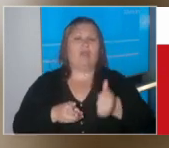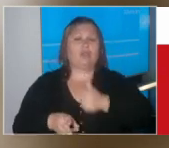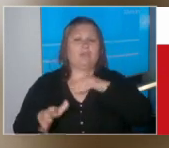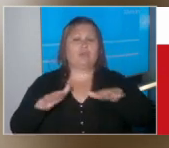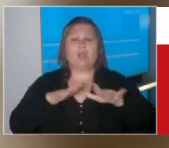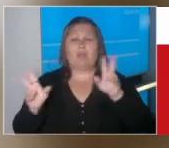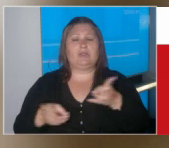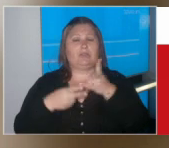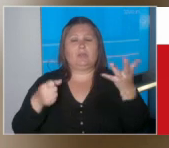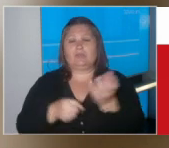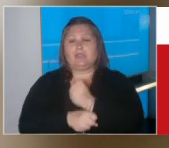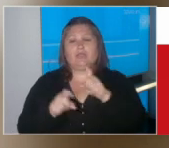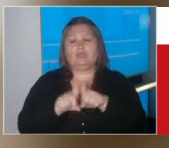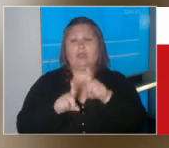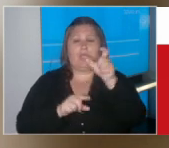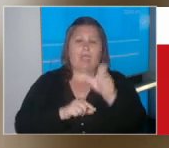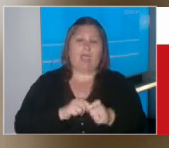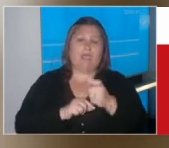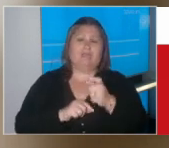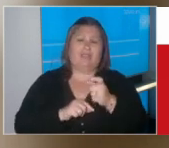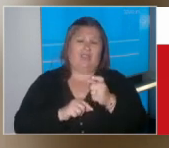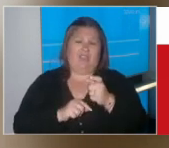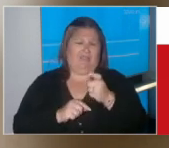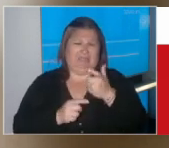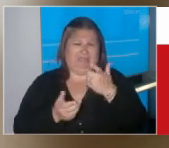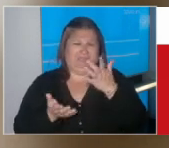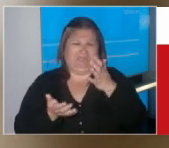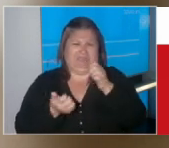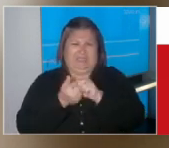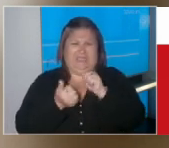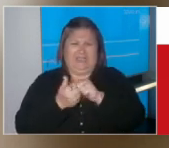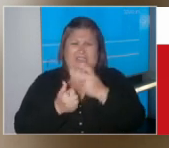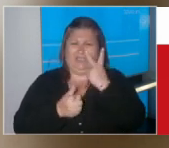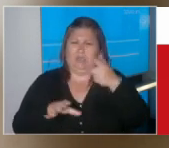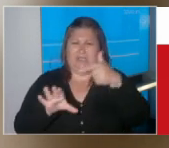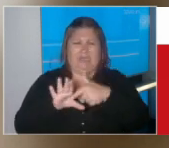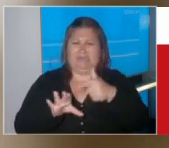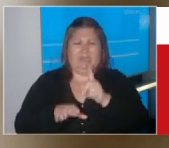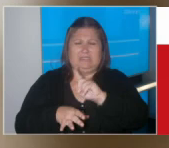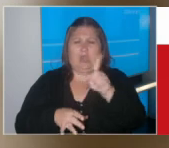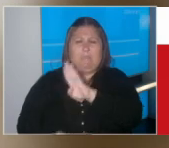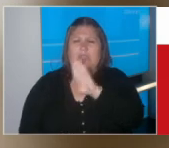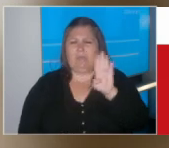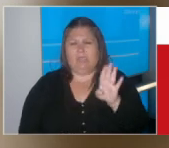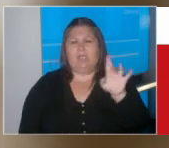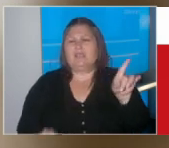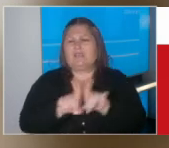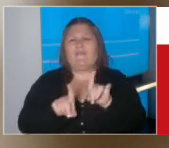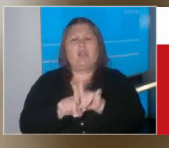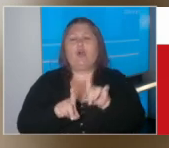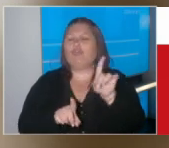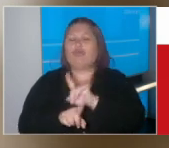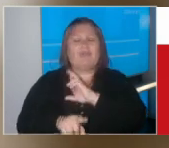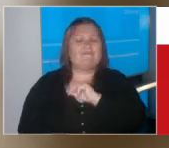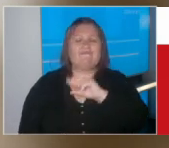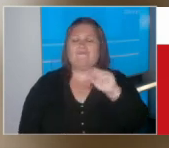בלתי מנוצח, זה אותו אחד פתטי מהתחנת דלק שכולנו ראינו לפני כמה דקות. זה לא ביבי. זה כבר לא אותו ביבי שאנחנו